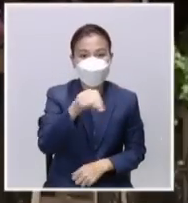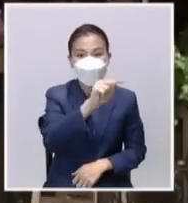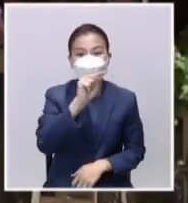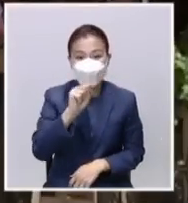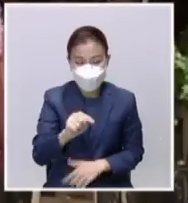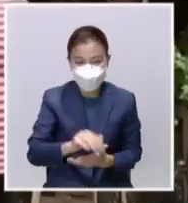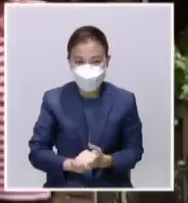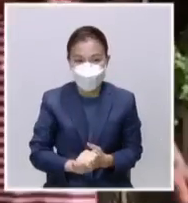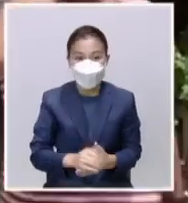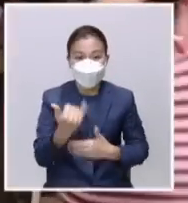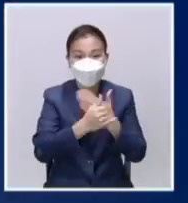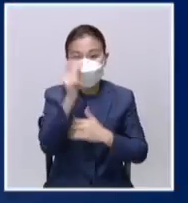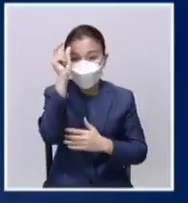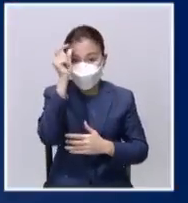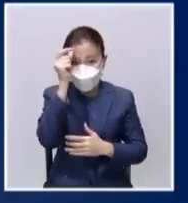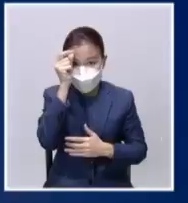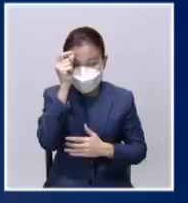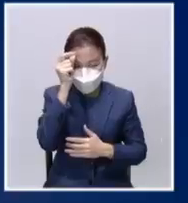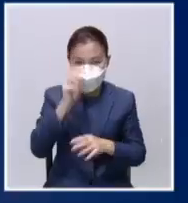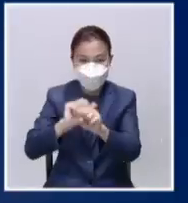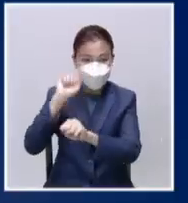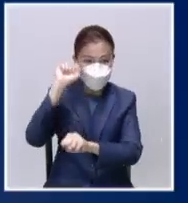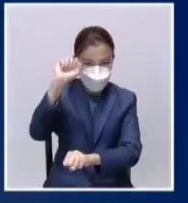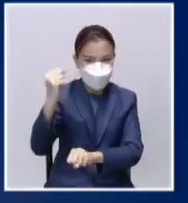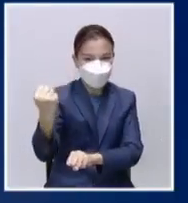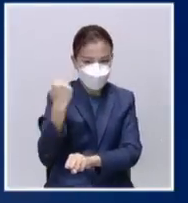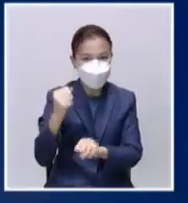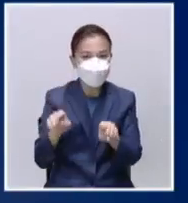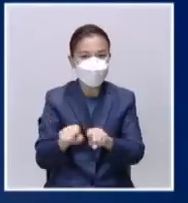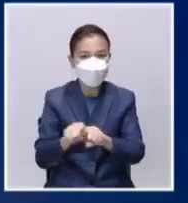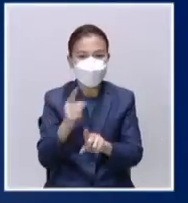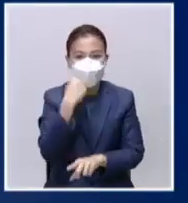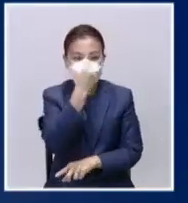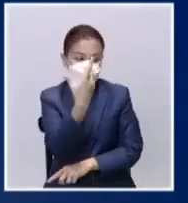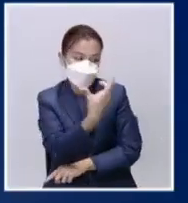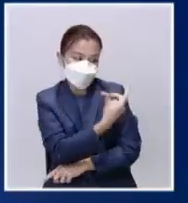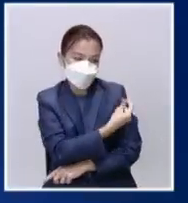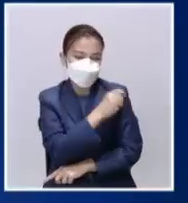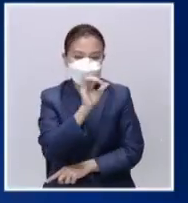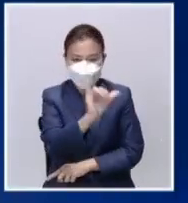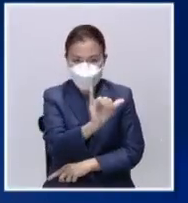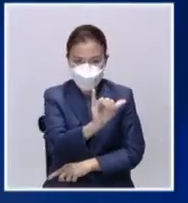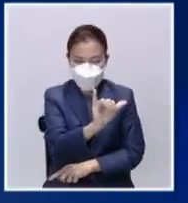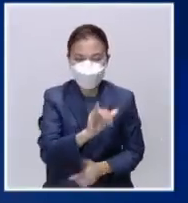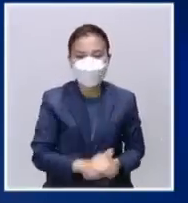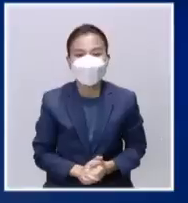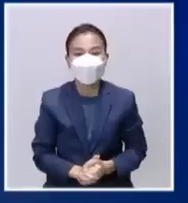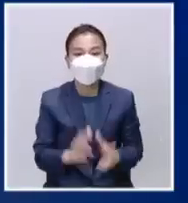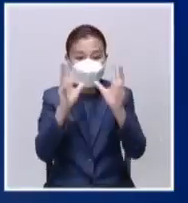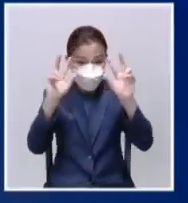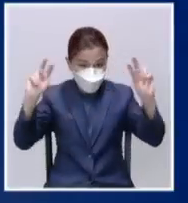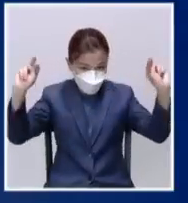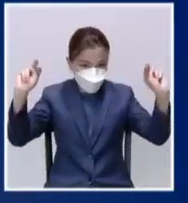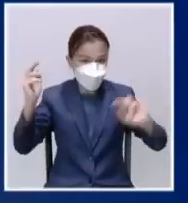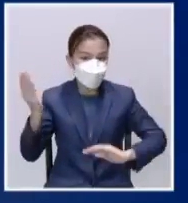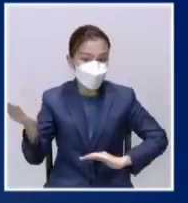73.8% ส่วนกรีซก็เป็นประเทศในยุโรปล่าสุดที่ประกาศมาตรการเข้มงวดต่อผู้ที่ไม่ได้ฉีดวัคซีนต้านโควิดนายกรัฐมนตรีไอริ